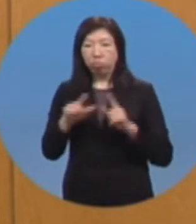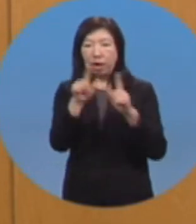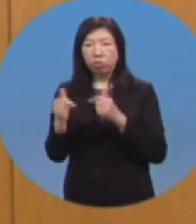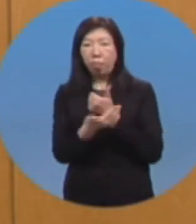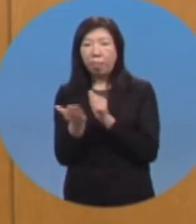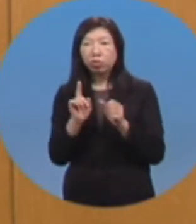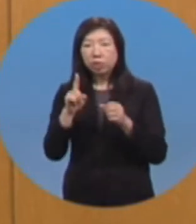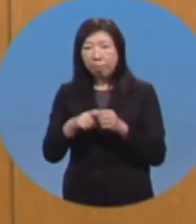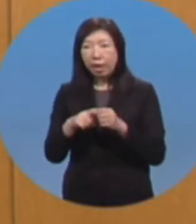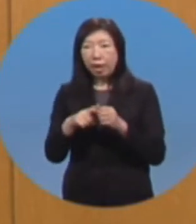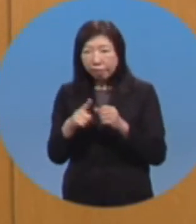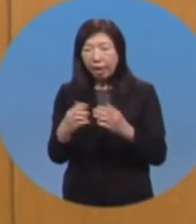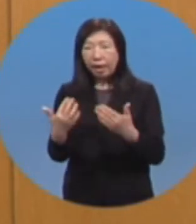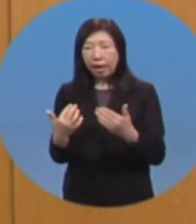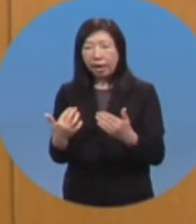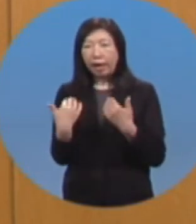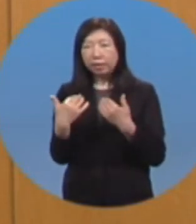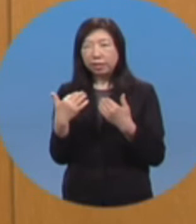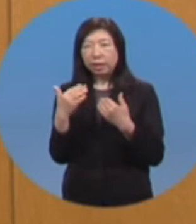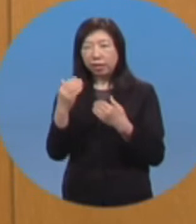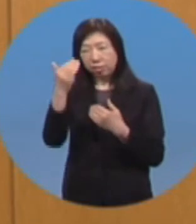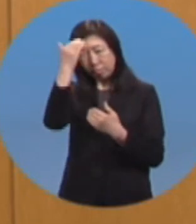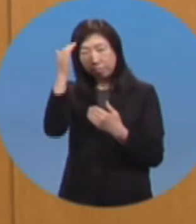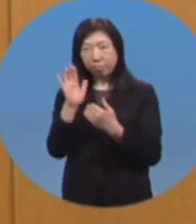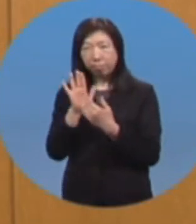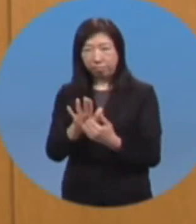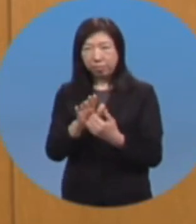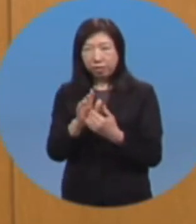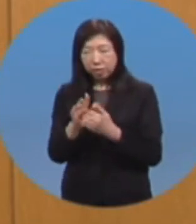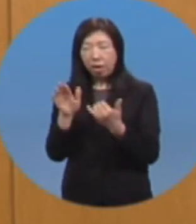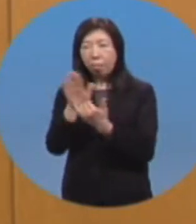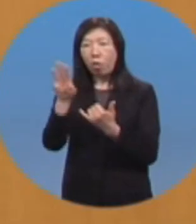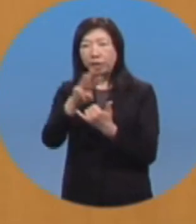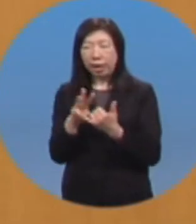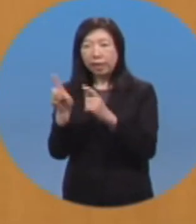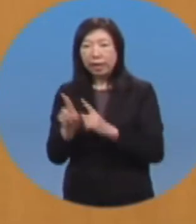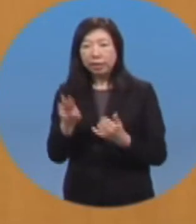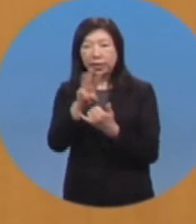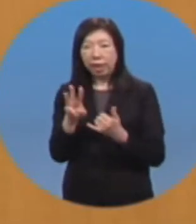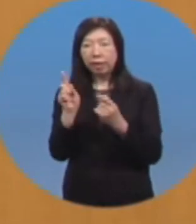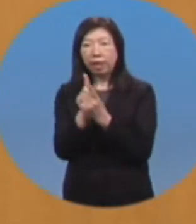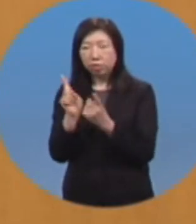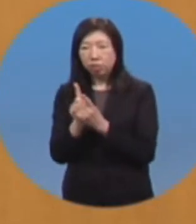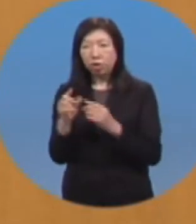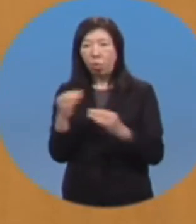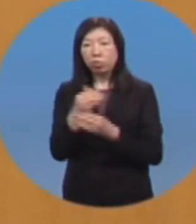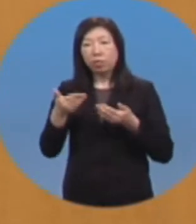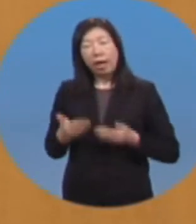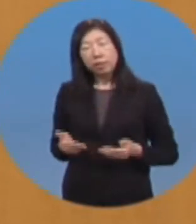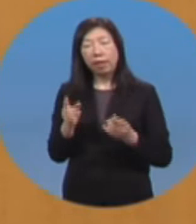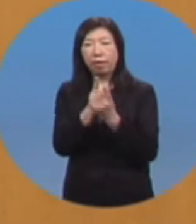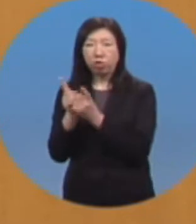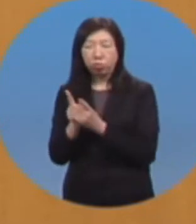ために、例えば感染症対策ですとか防災減災対策、さらには交通安全対策など